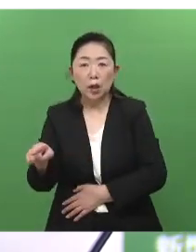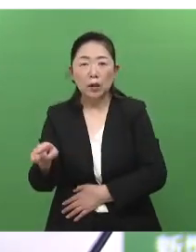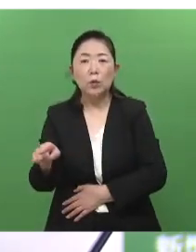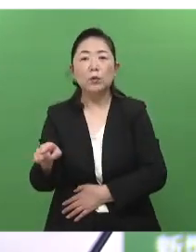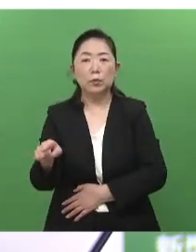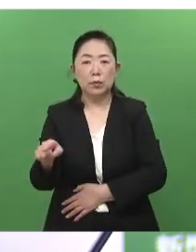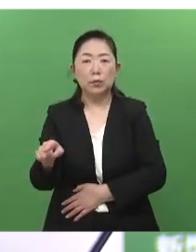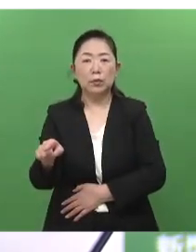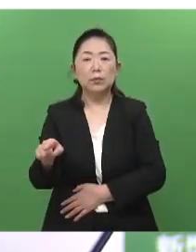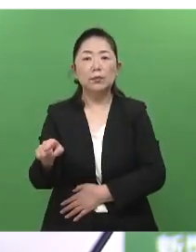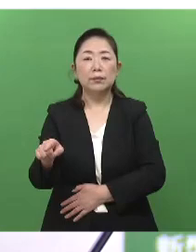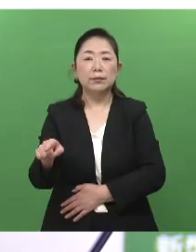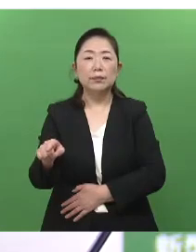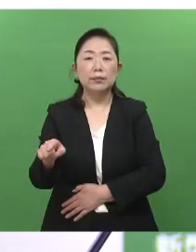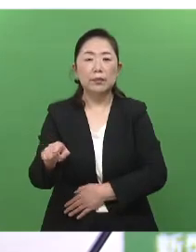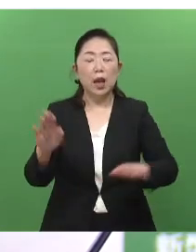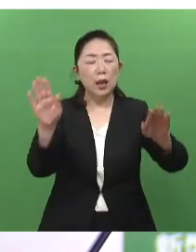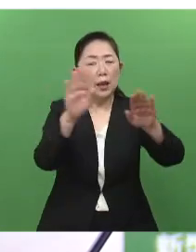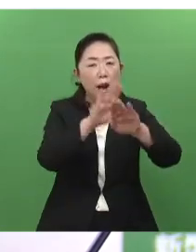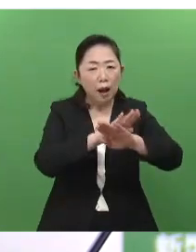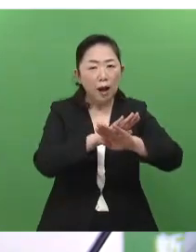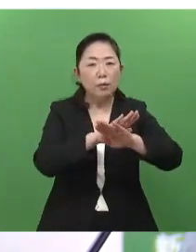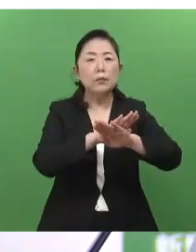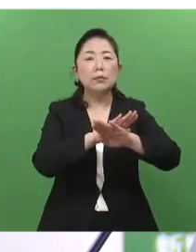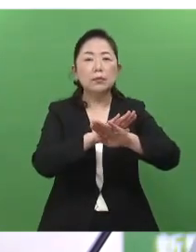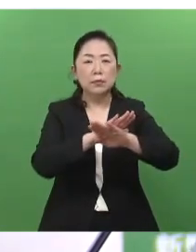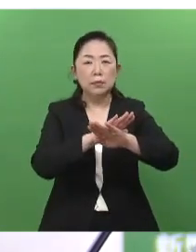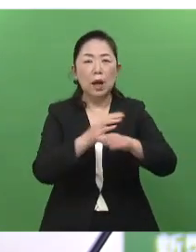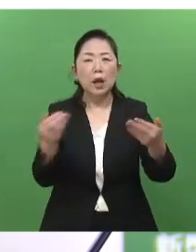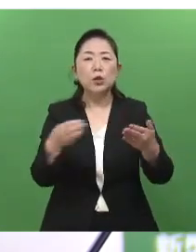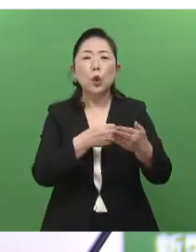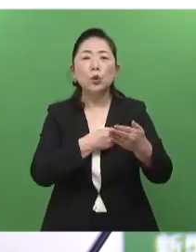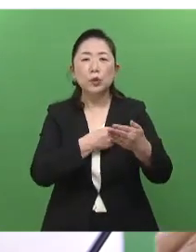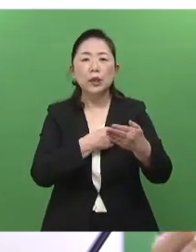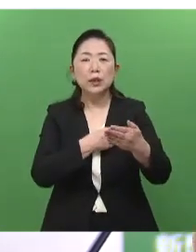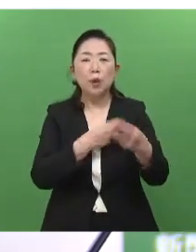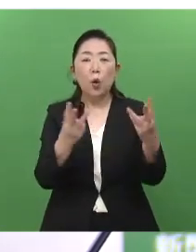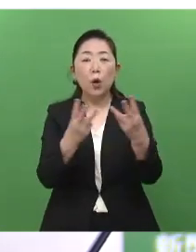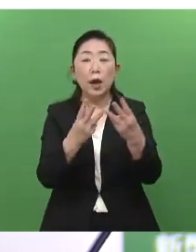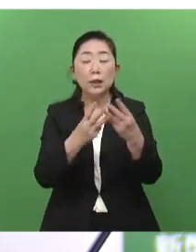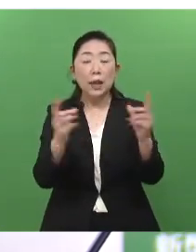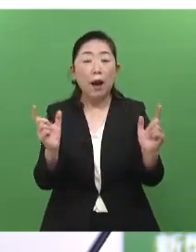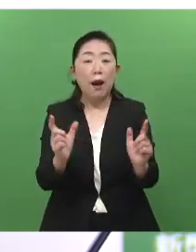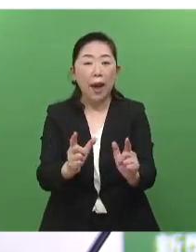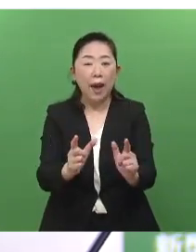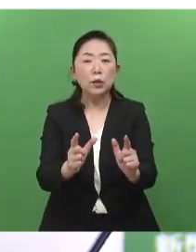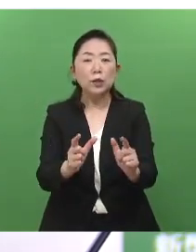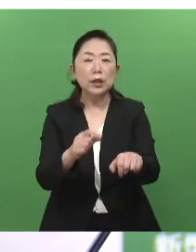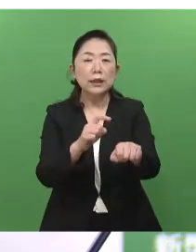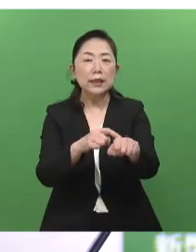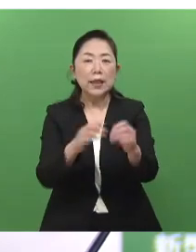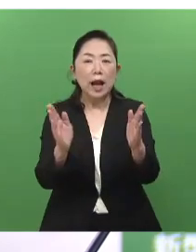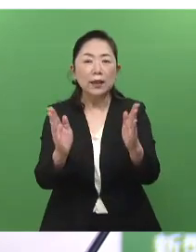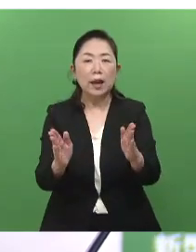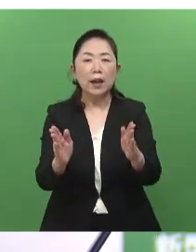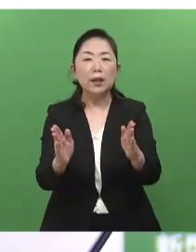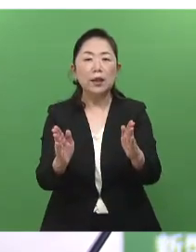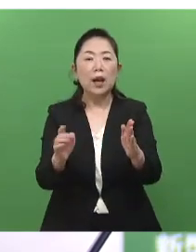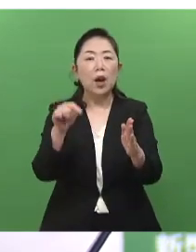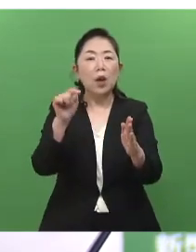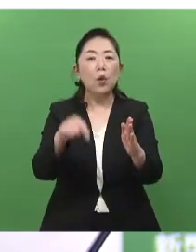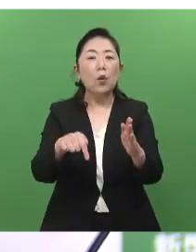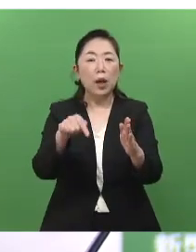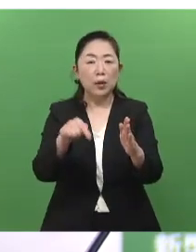日、そして夜というのが手薄になっていたわけです。そこをですね、むしろこれを機会にです